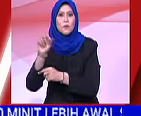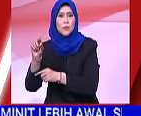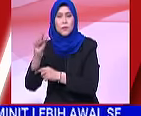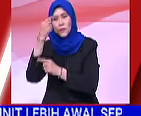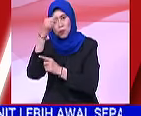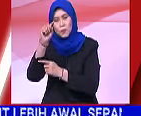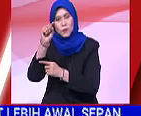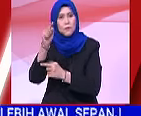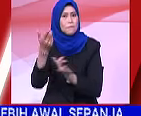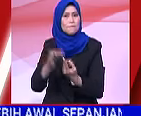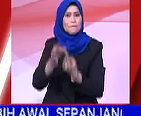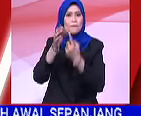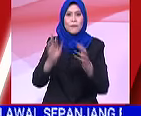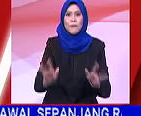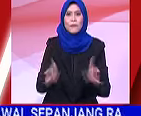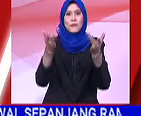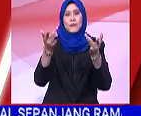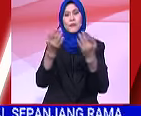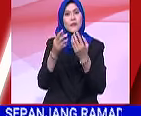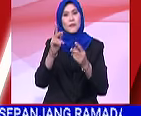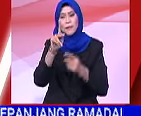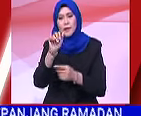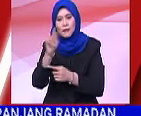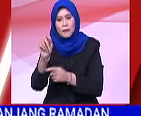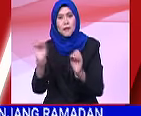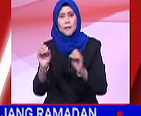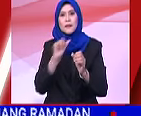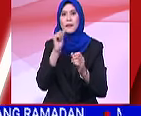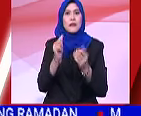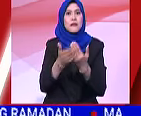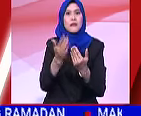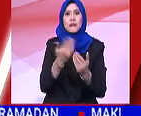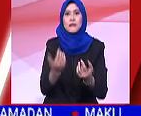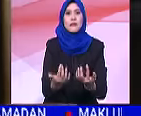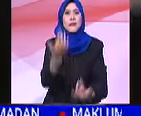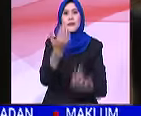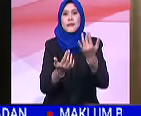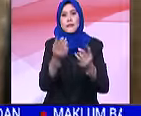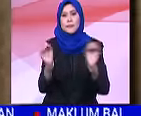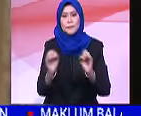istimewa seperti ringan, bebas karat serta tidak mudah terbakar.